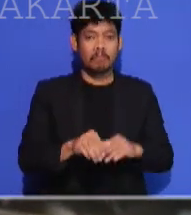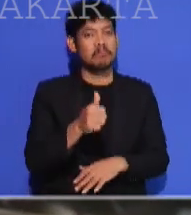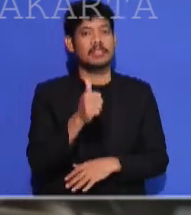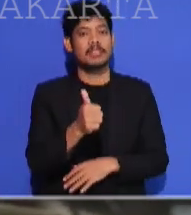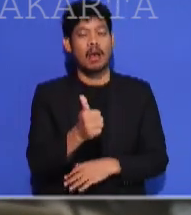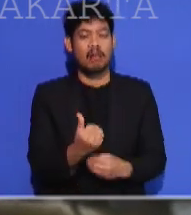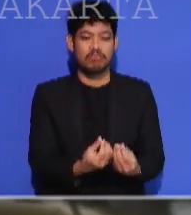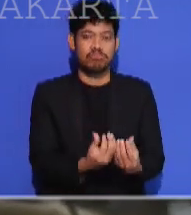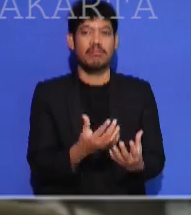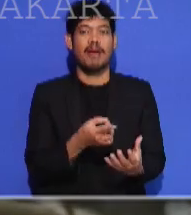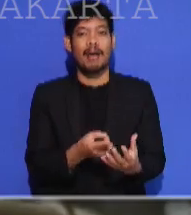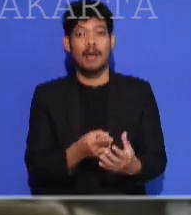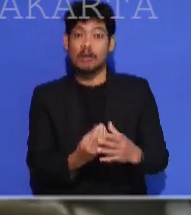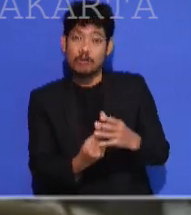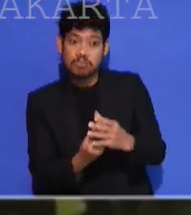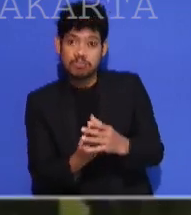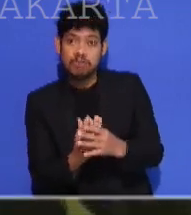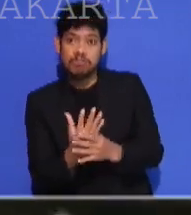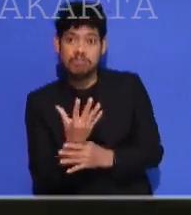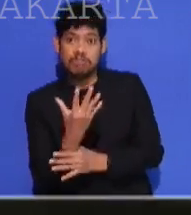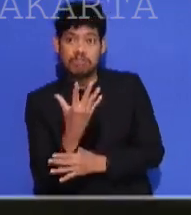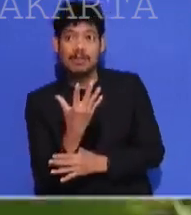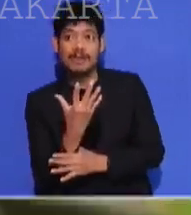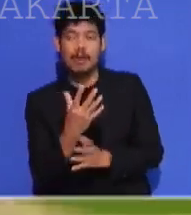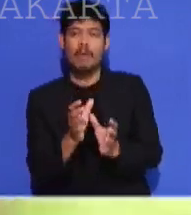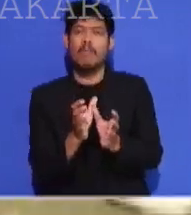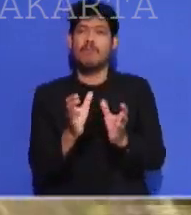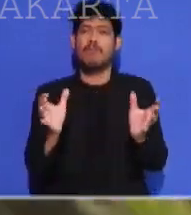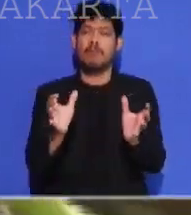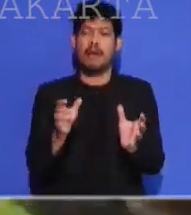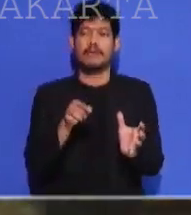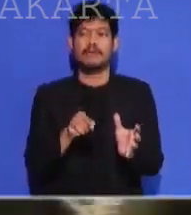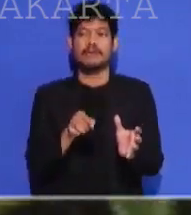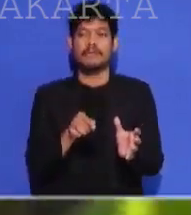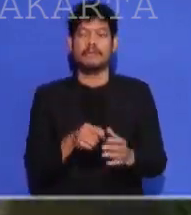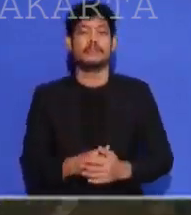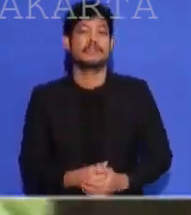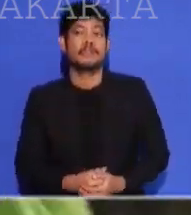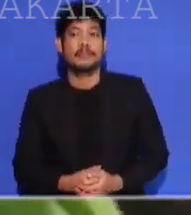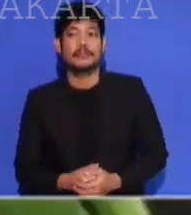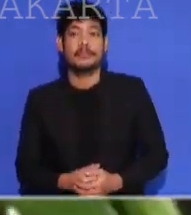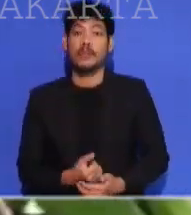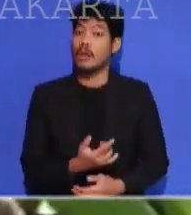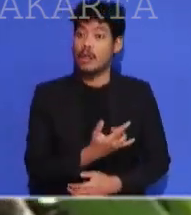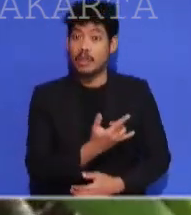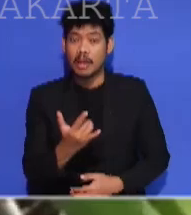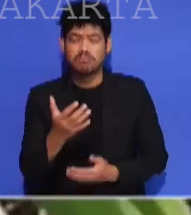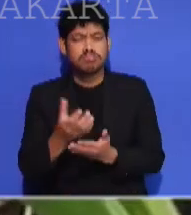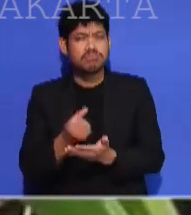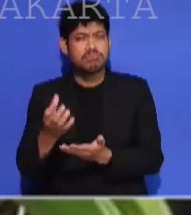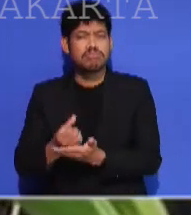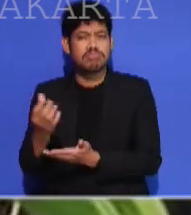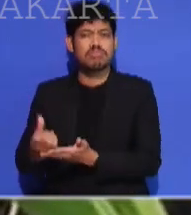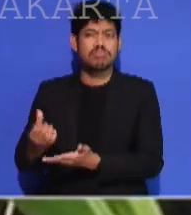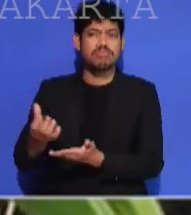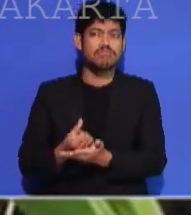tuwuh kanthi subur saben setahun media tanam wau kedah dipun gantos. Supados ajek awoh tanaman menika cekap